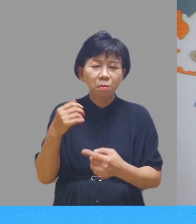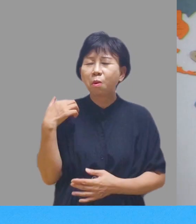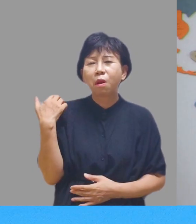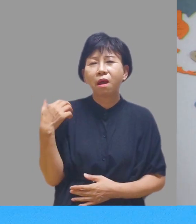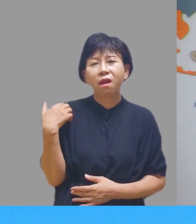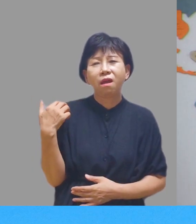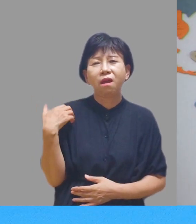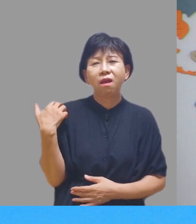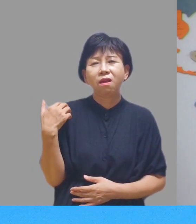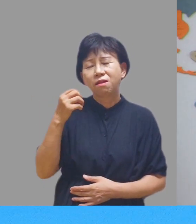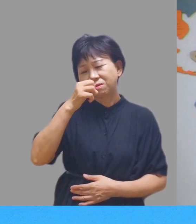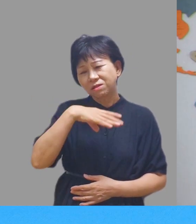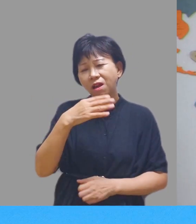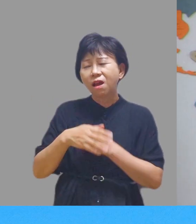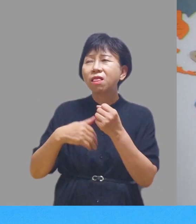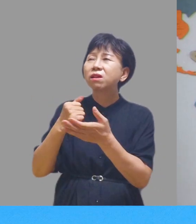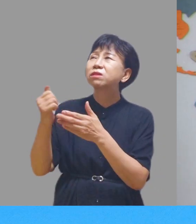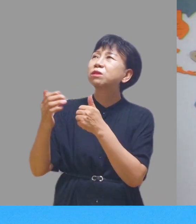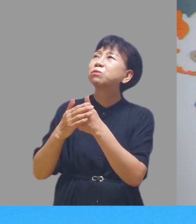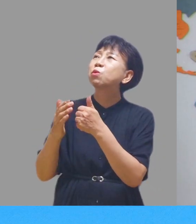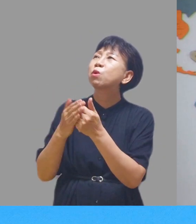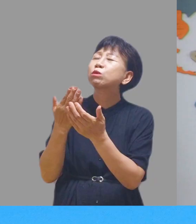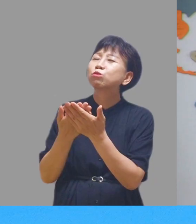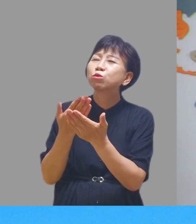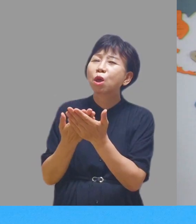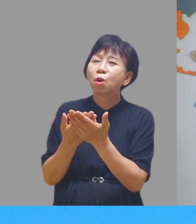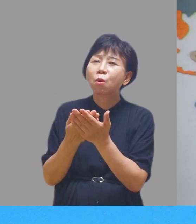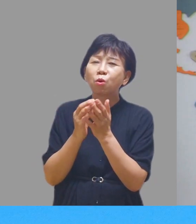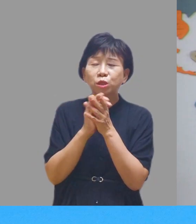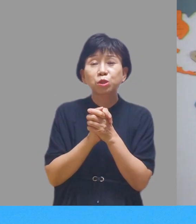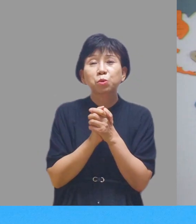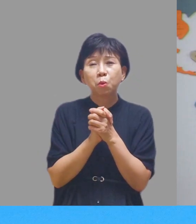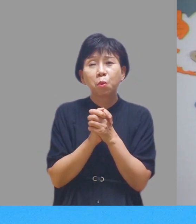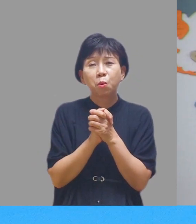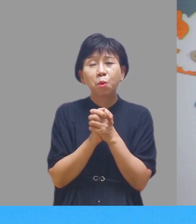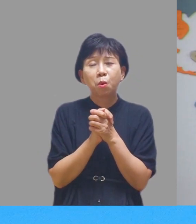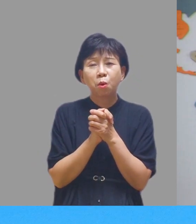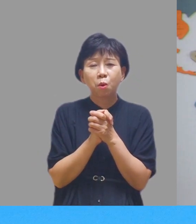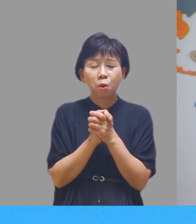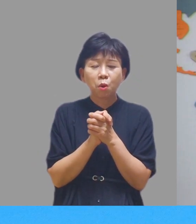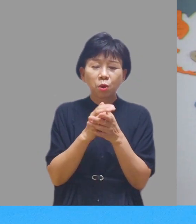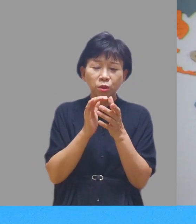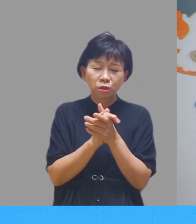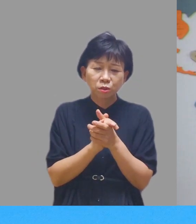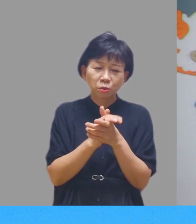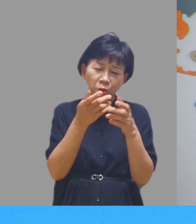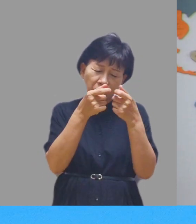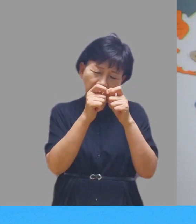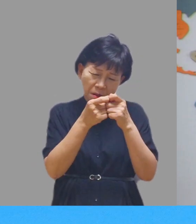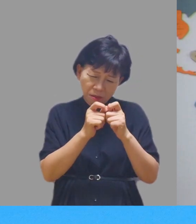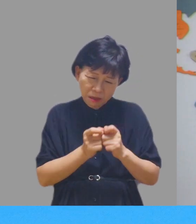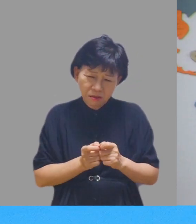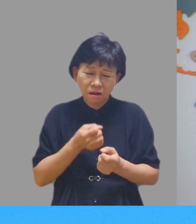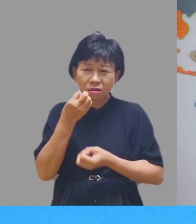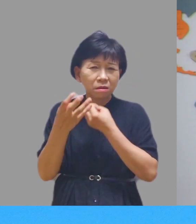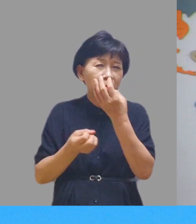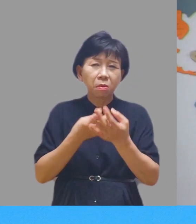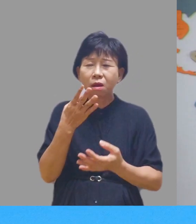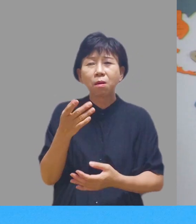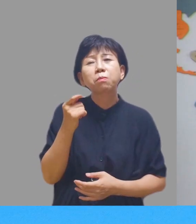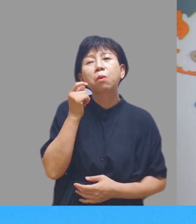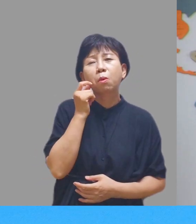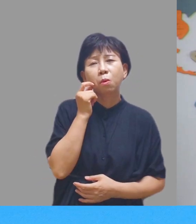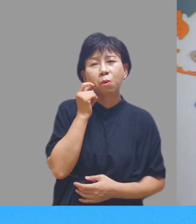하나님 도와주세요 어린아이처럼 간구하는 분들이 있습니다. 조목조목 기도 제목을 만들 수는 없지만